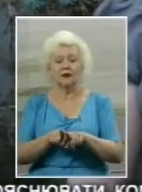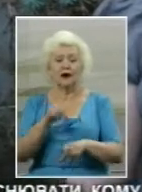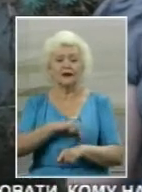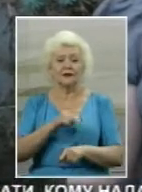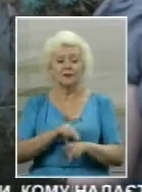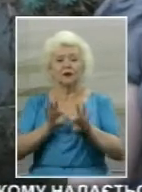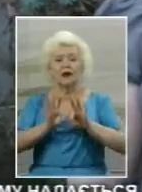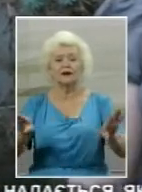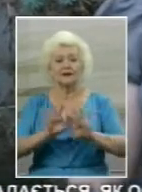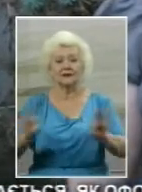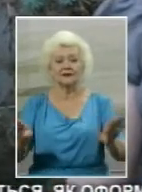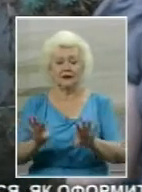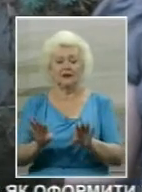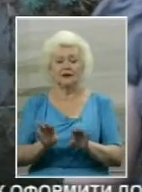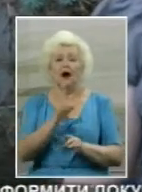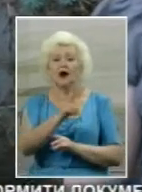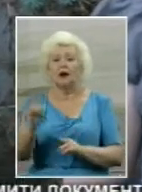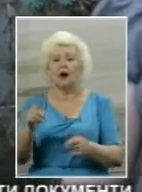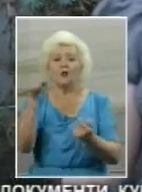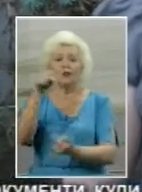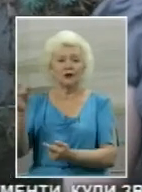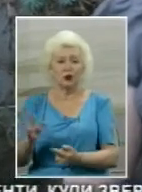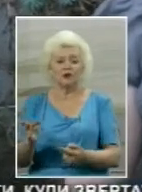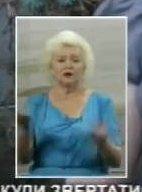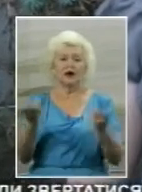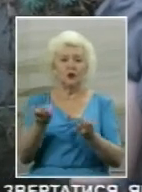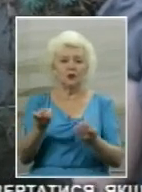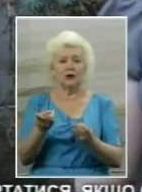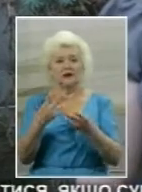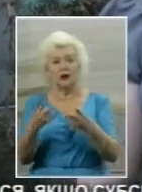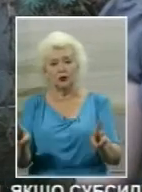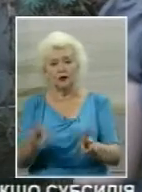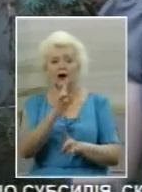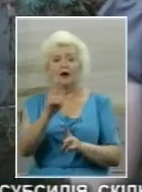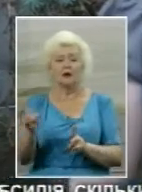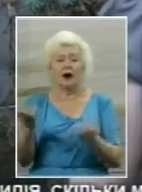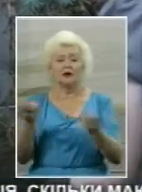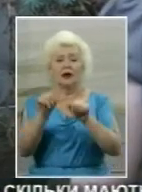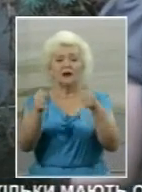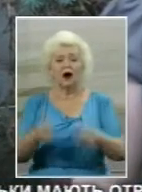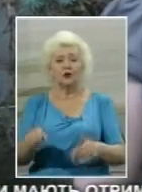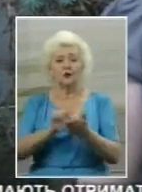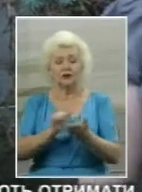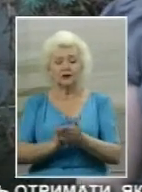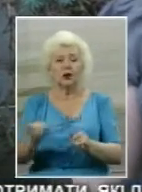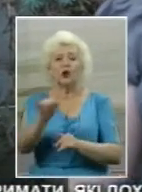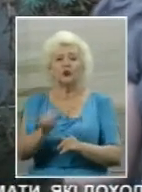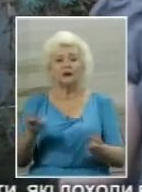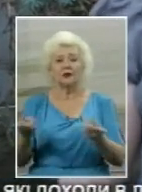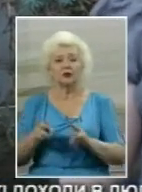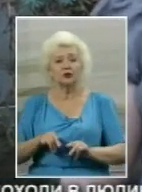робота роз'яснительна, об'яснять, кому положено, кому не положено, як треба оформити документи, куди треба